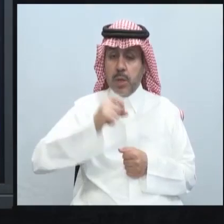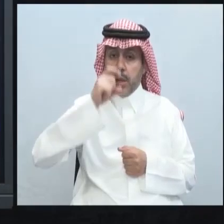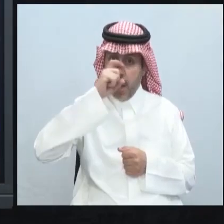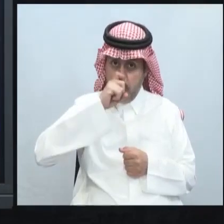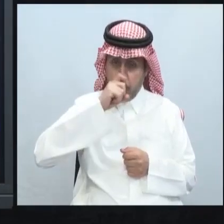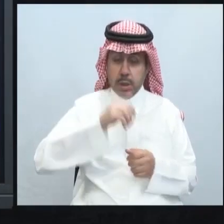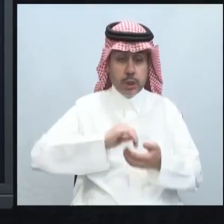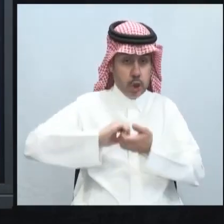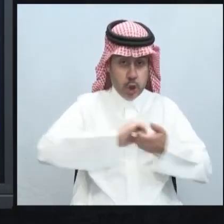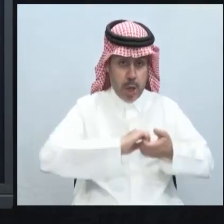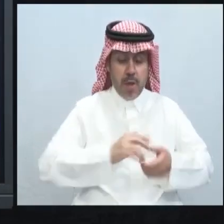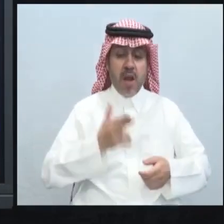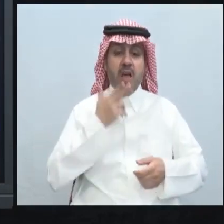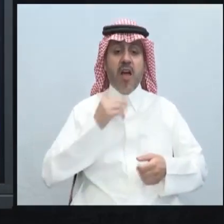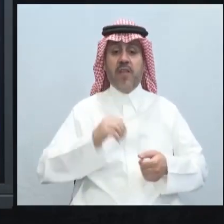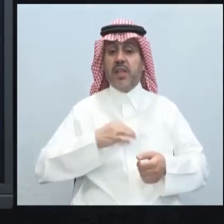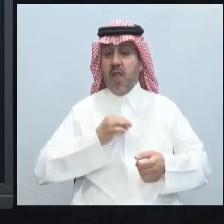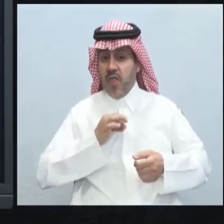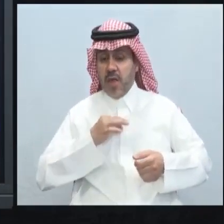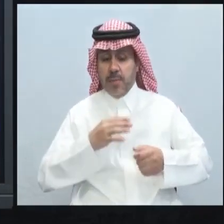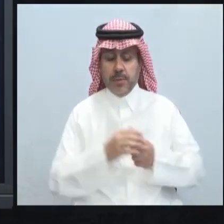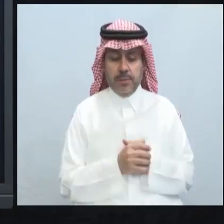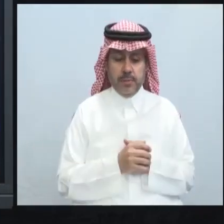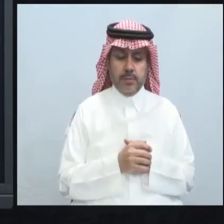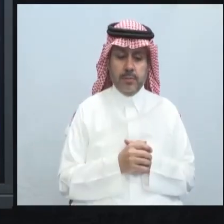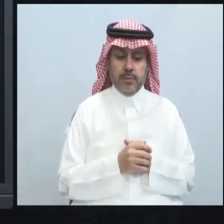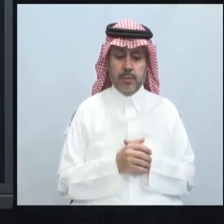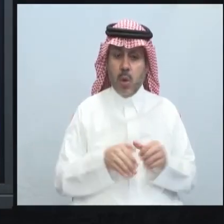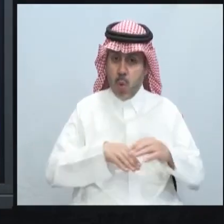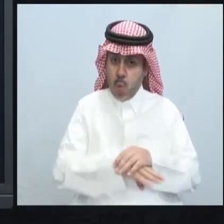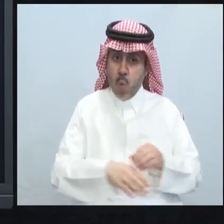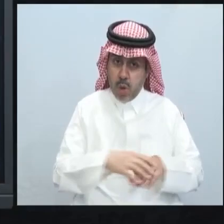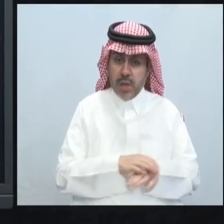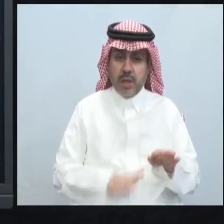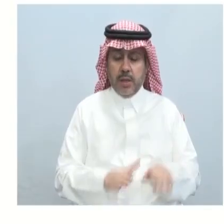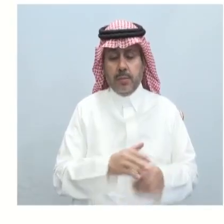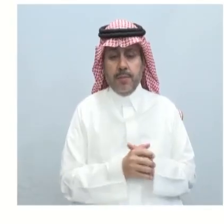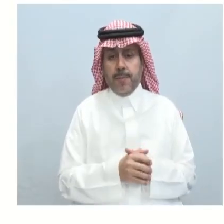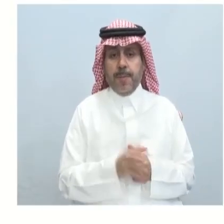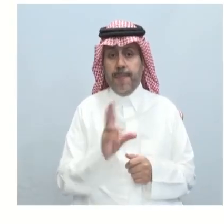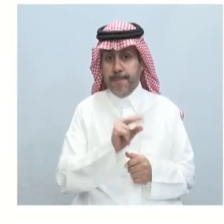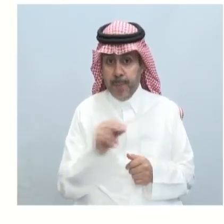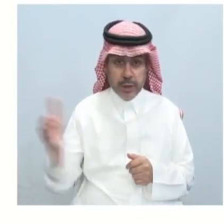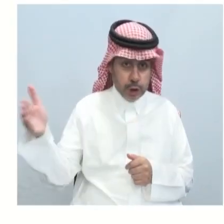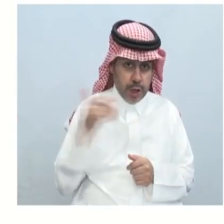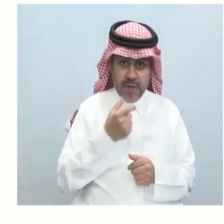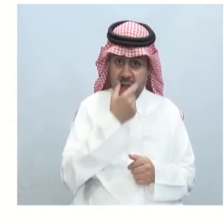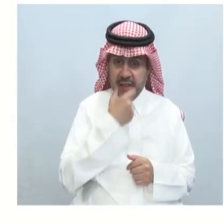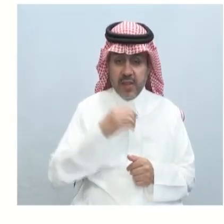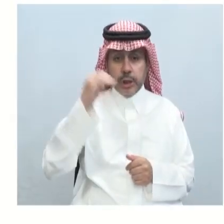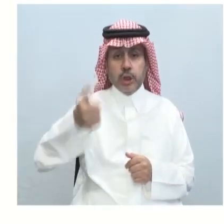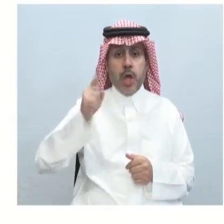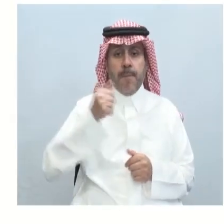على ذلك اي على نظافه ماذا الثياب والنعلين كما جاء في حديث جابر